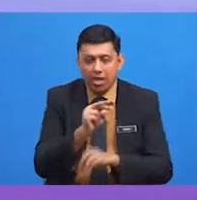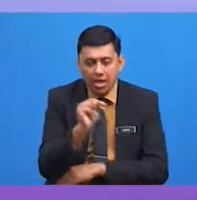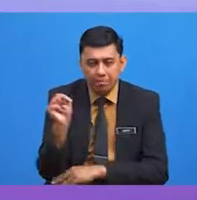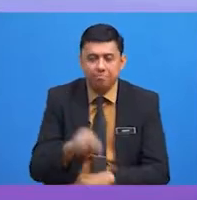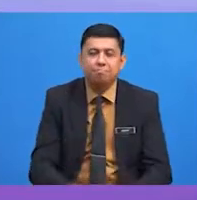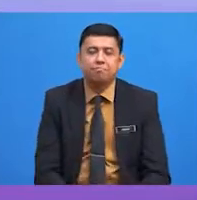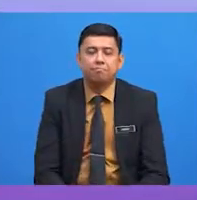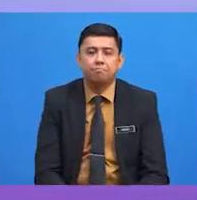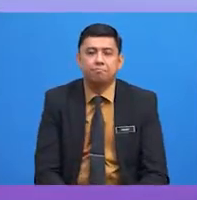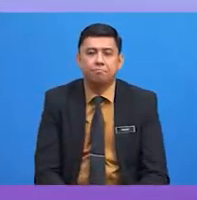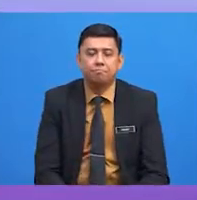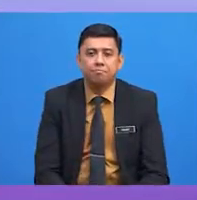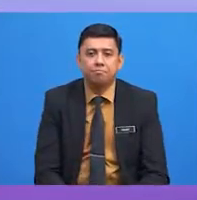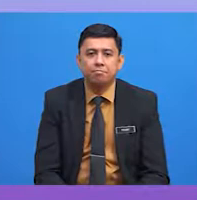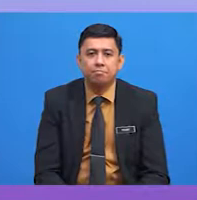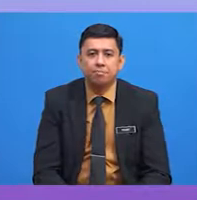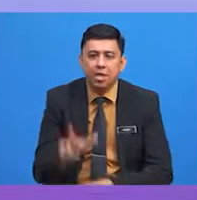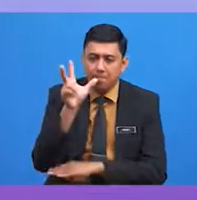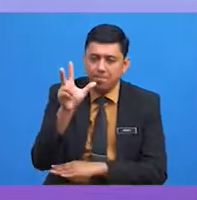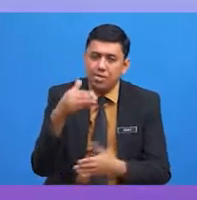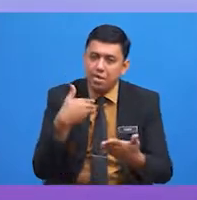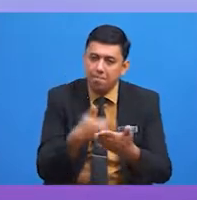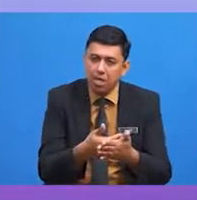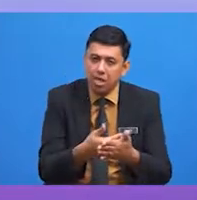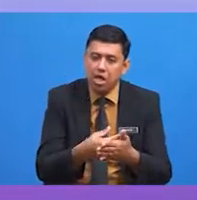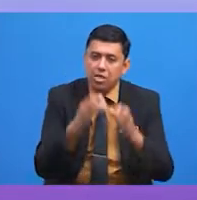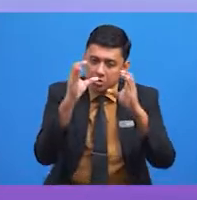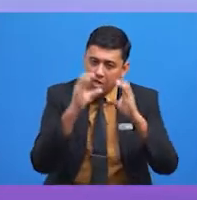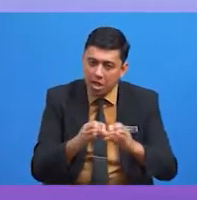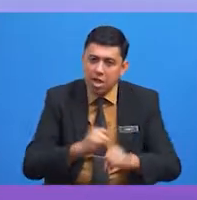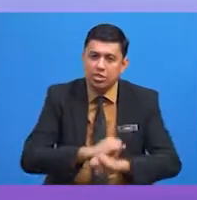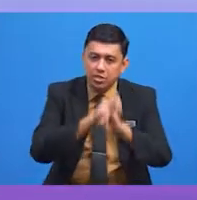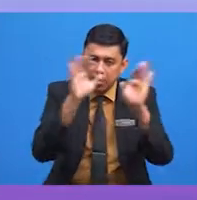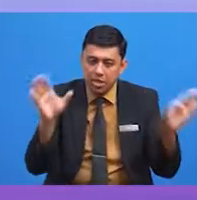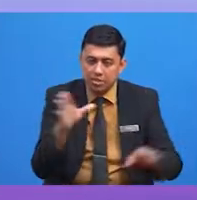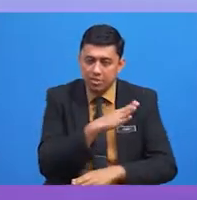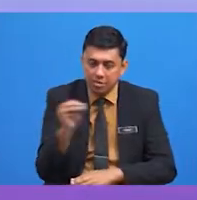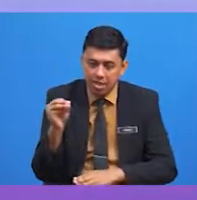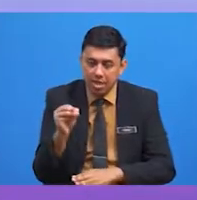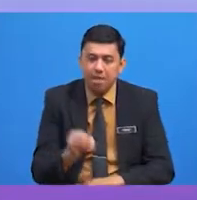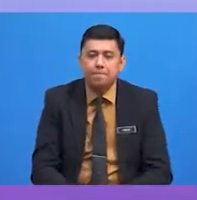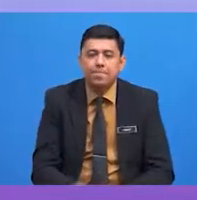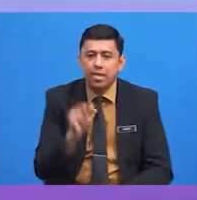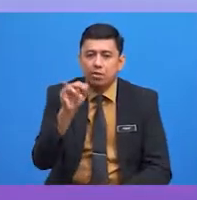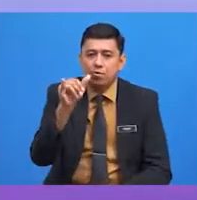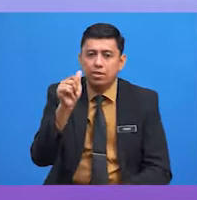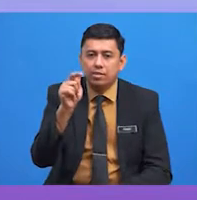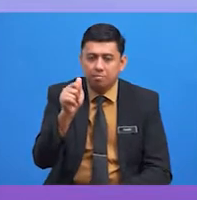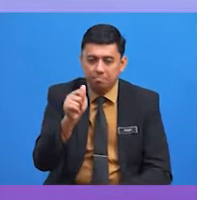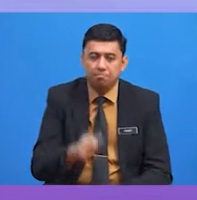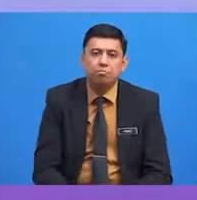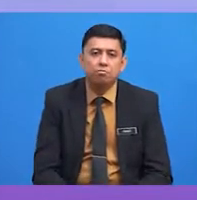perangkaan. 3. Penyampaiannya secara jelas dan eksplisit.